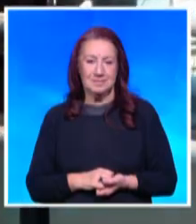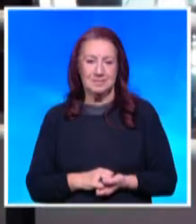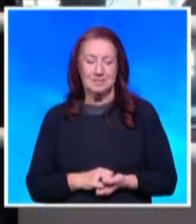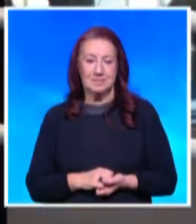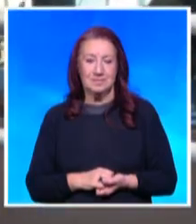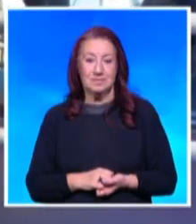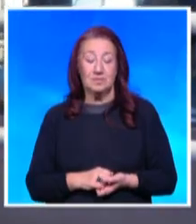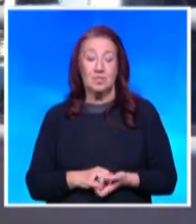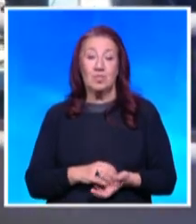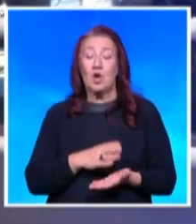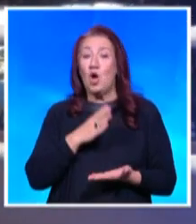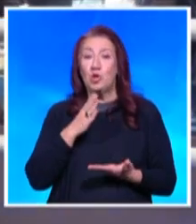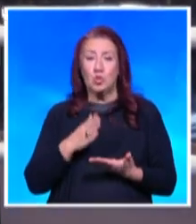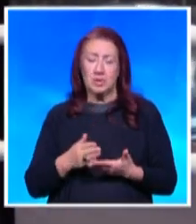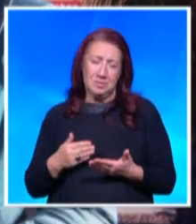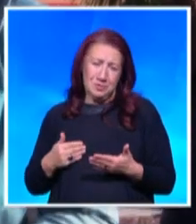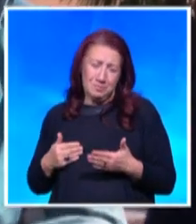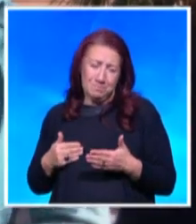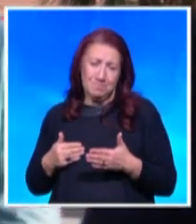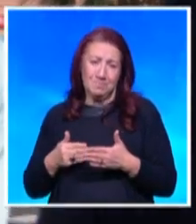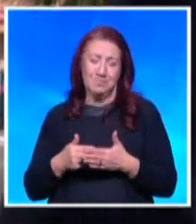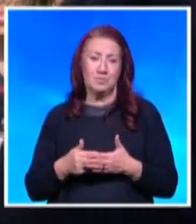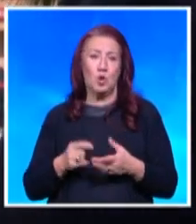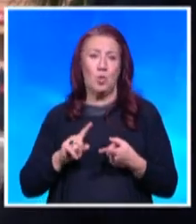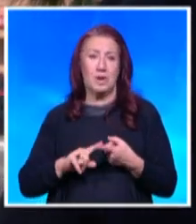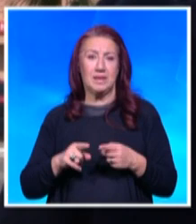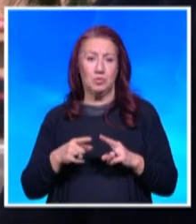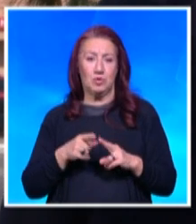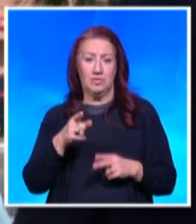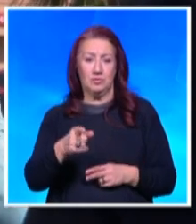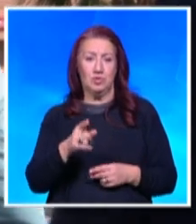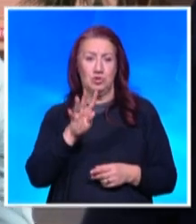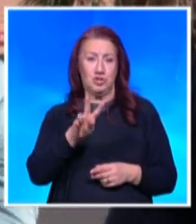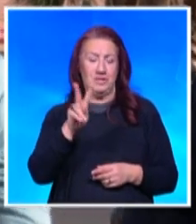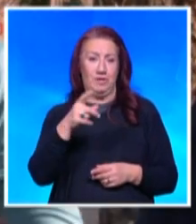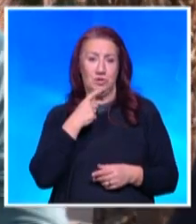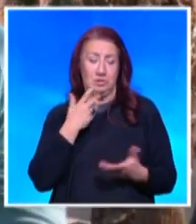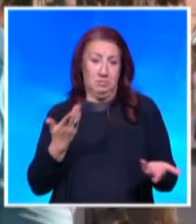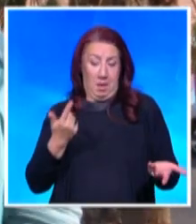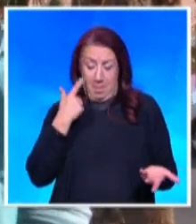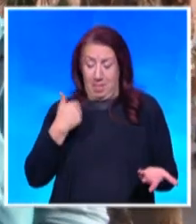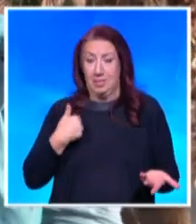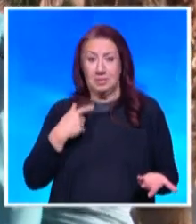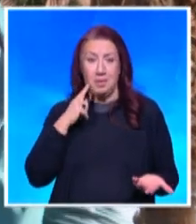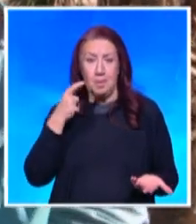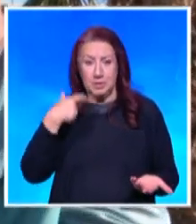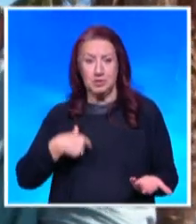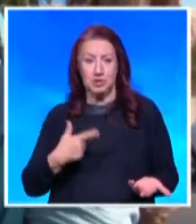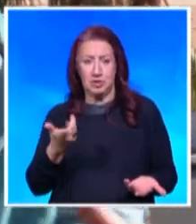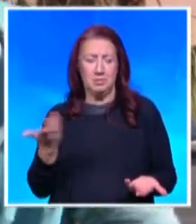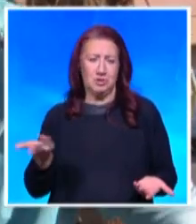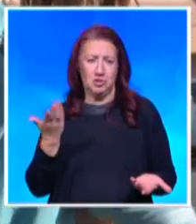Докъде може да стигне Кубрат Пулев, при положение, че вече си е 42 години, имаш... Младо момче. Младеж. Имаш доста опит зад гърба